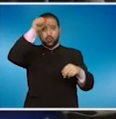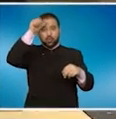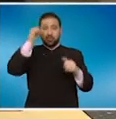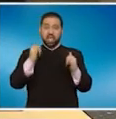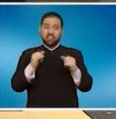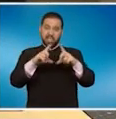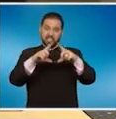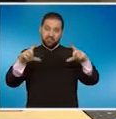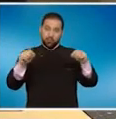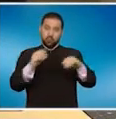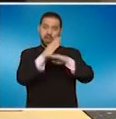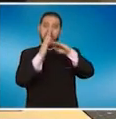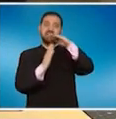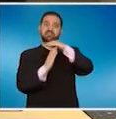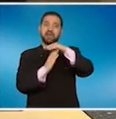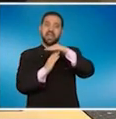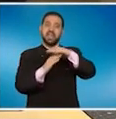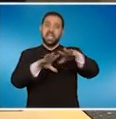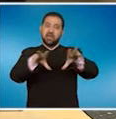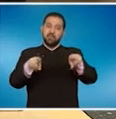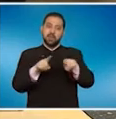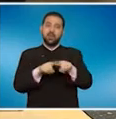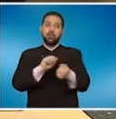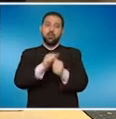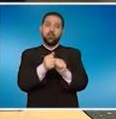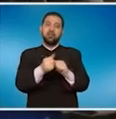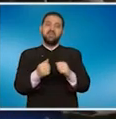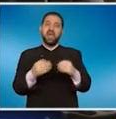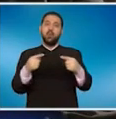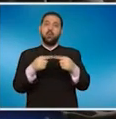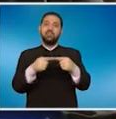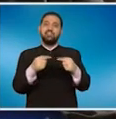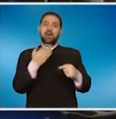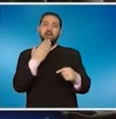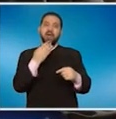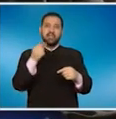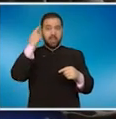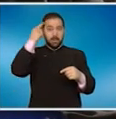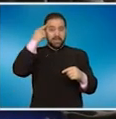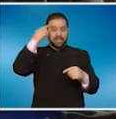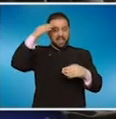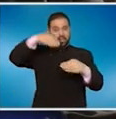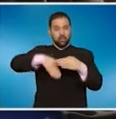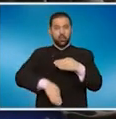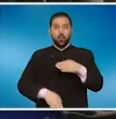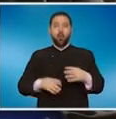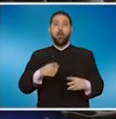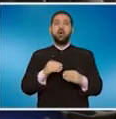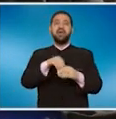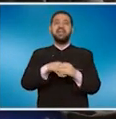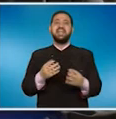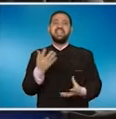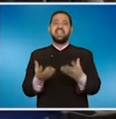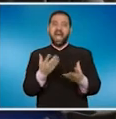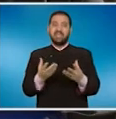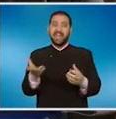această formulă, vedeți, a smereniei combinată cu nădejdea. Ține mintea ta în iad, adică te smerești foarte mult, ești realist, ești în adevăr,